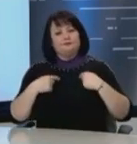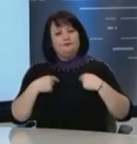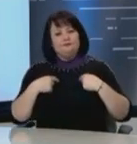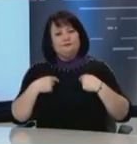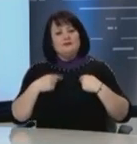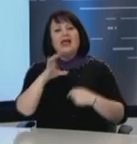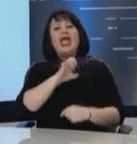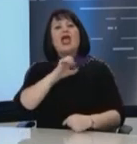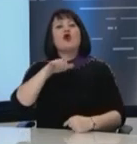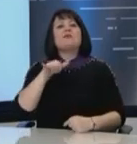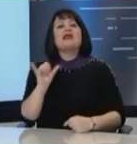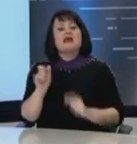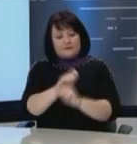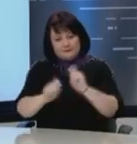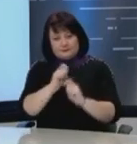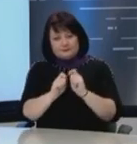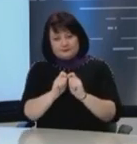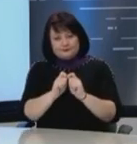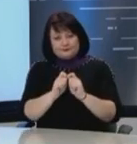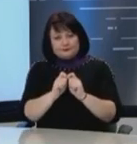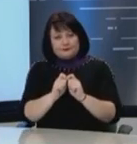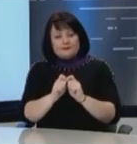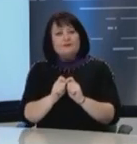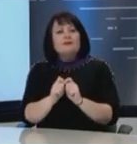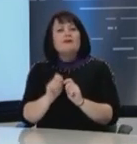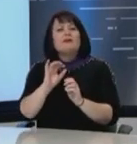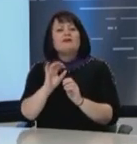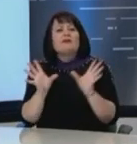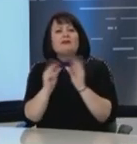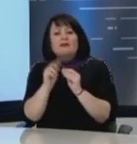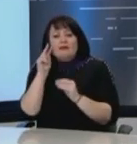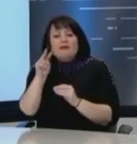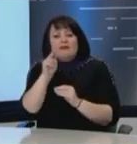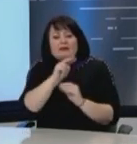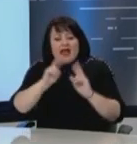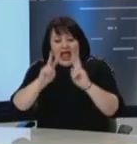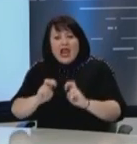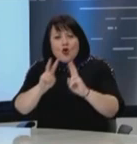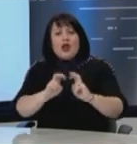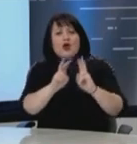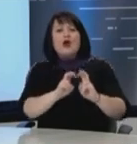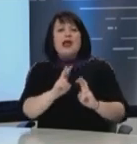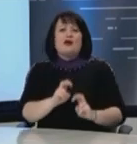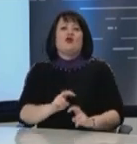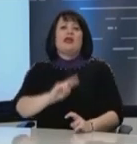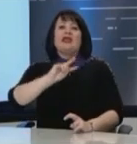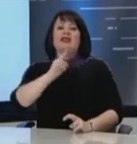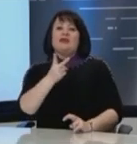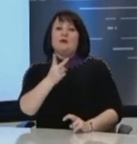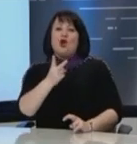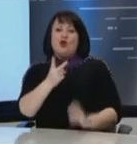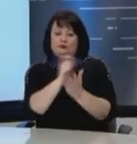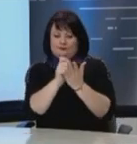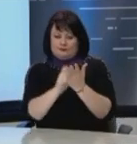σύστησε τον ΕΟΠΗ και συγκρότησε μηχανισμούς ελέγχου των παραβάσεων. Εισήγαγε το διπλογραφικό σύστημα στα